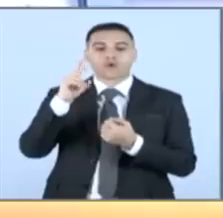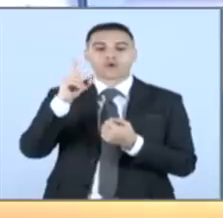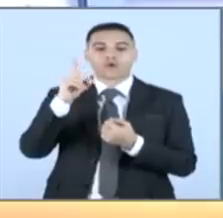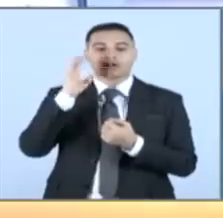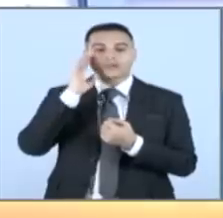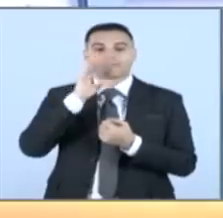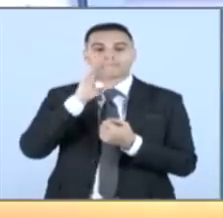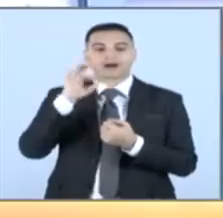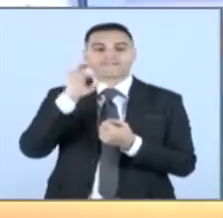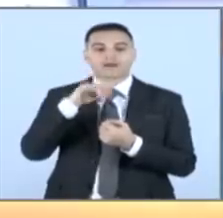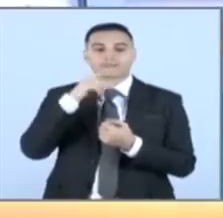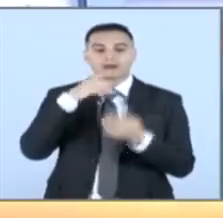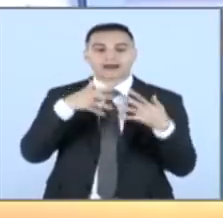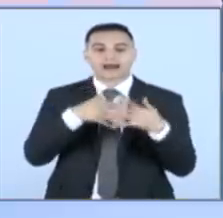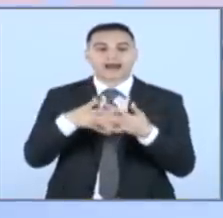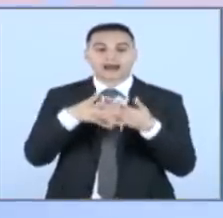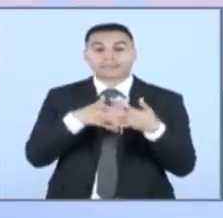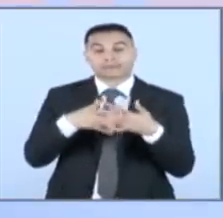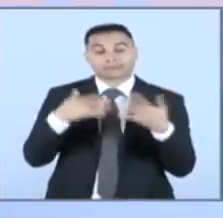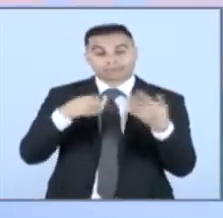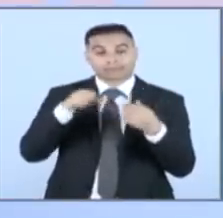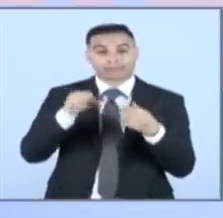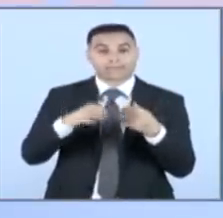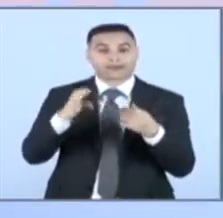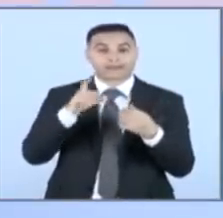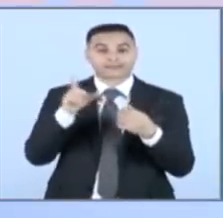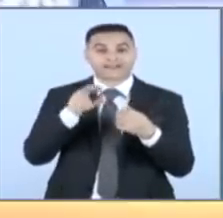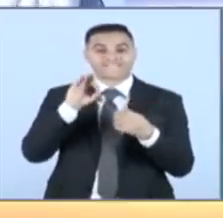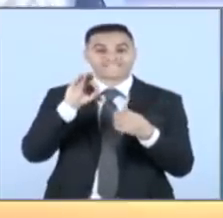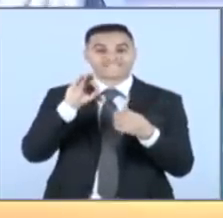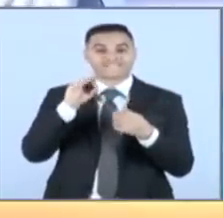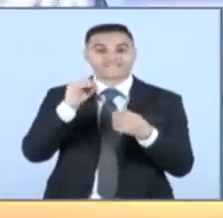أستاذ مصطفى، الولايات المتحدة الأمريكية. طبعاً أمريكا. طبعاً إجابة صحيحة.